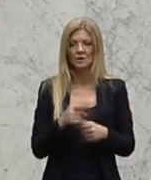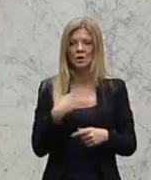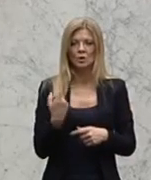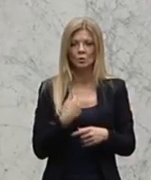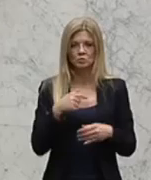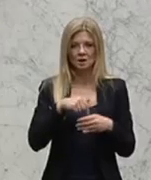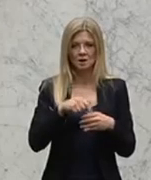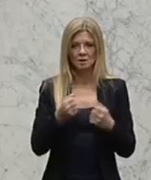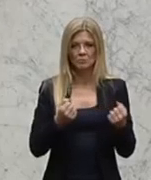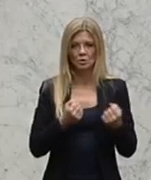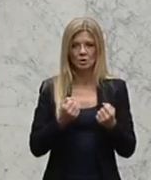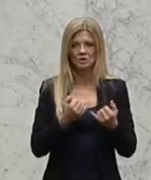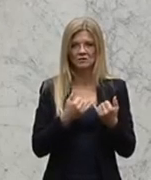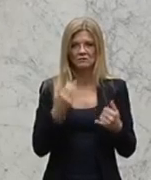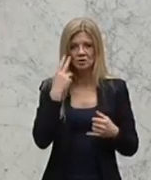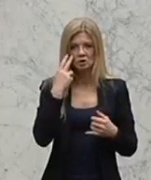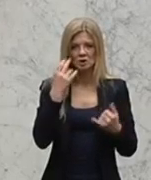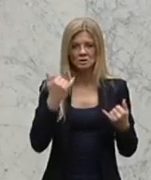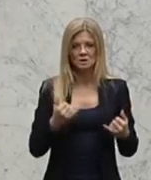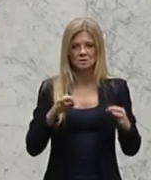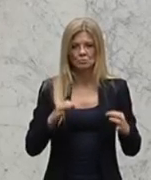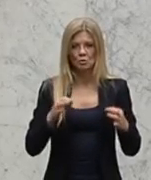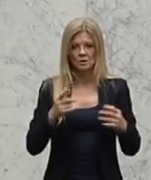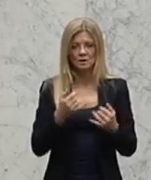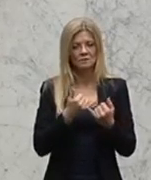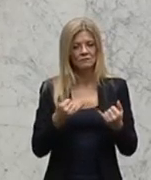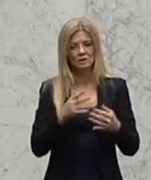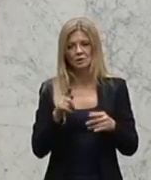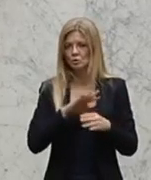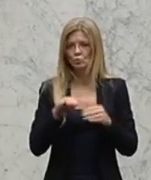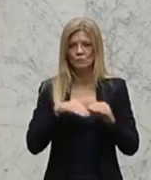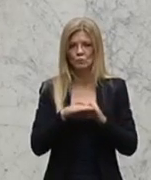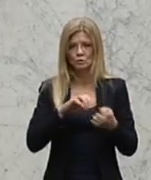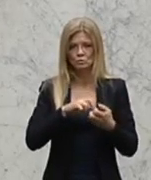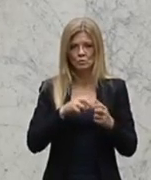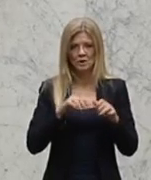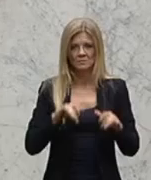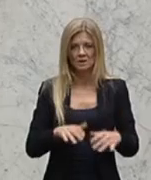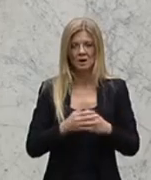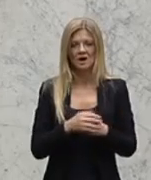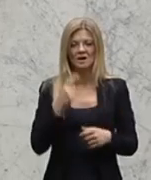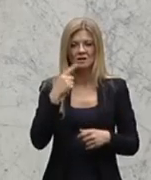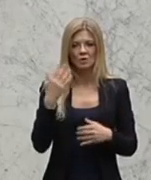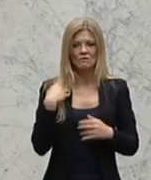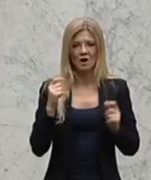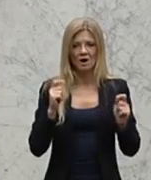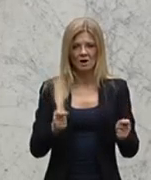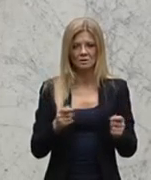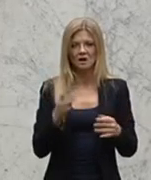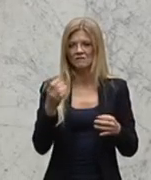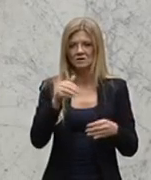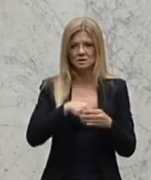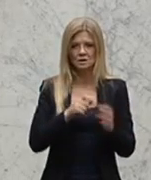Innenpolitik wird derzeit vordergründig von der Flüchtlingsproblematik beherrscht. Ein von den NEOS eingebrachter Antrag fordert